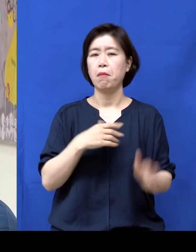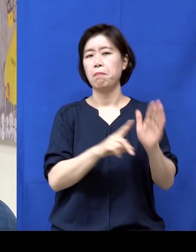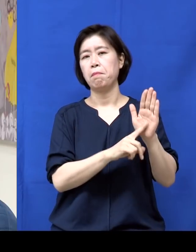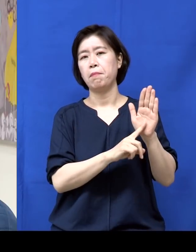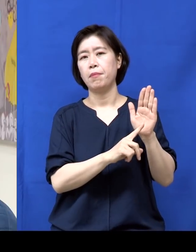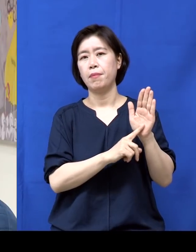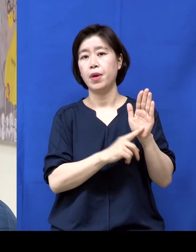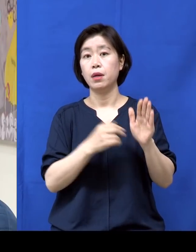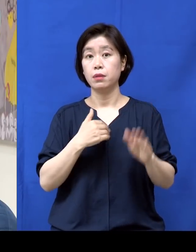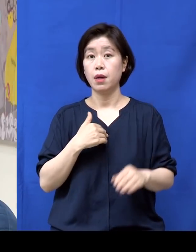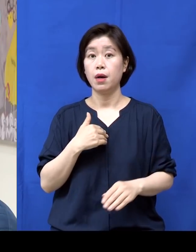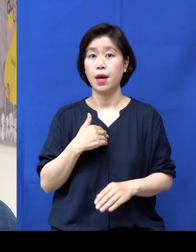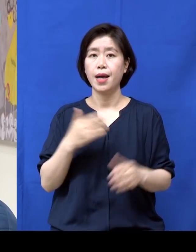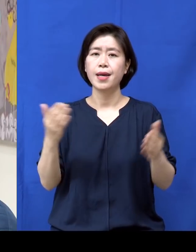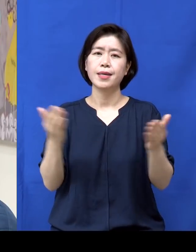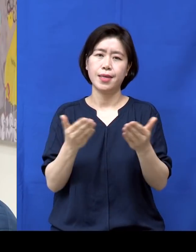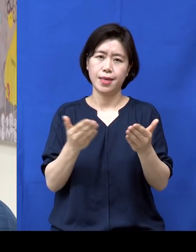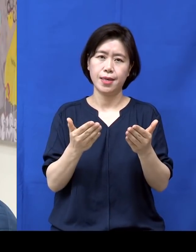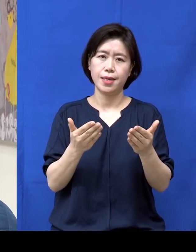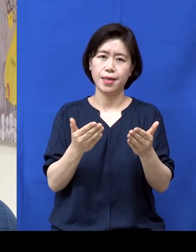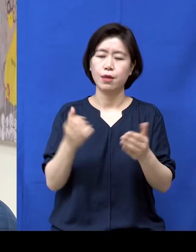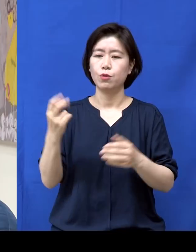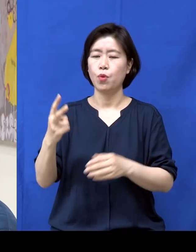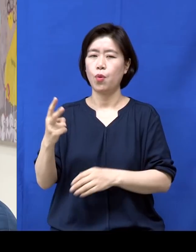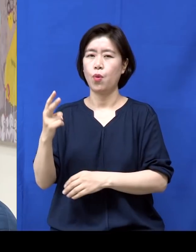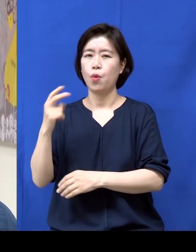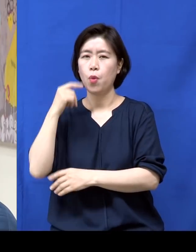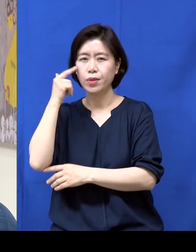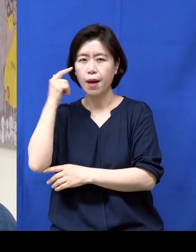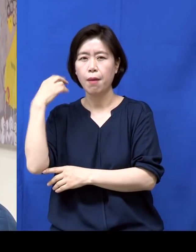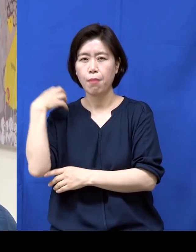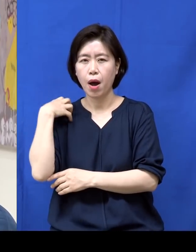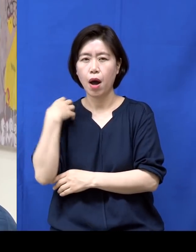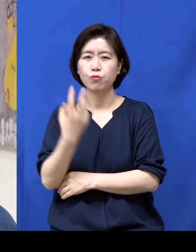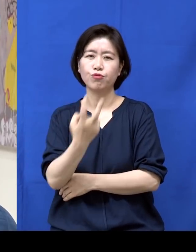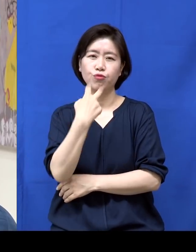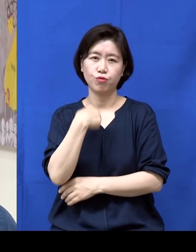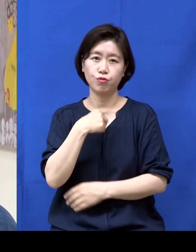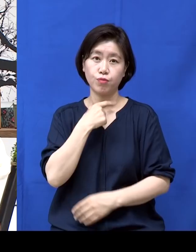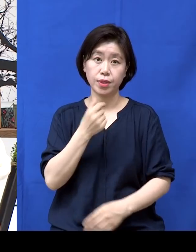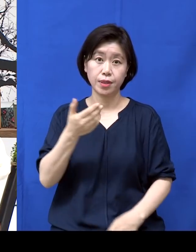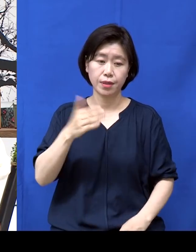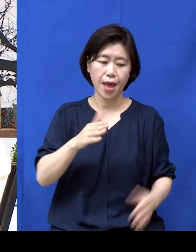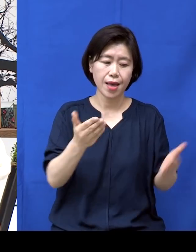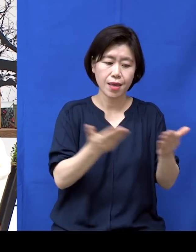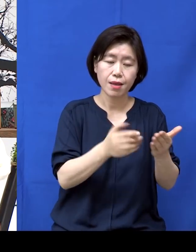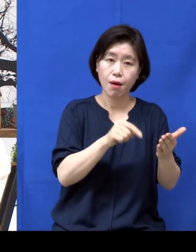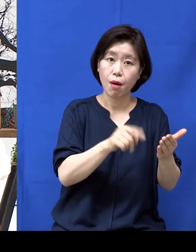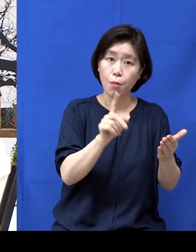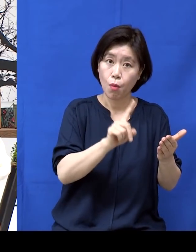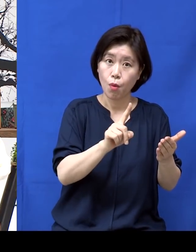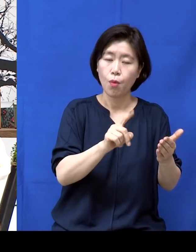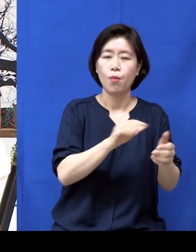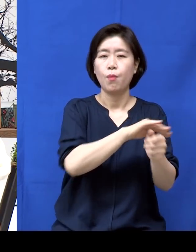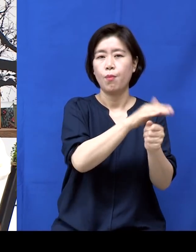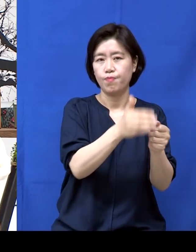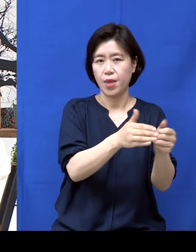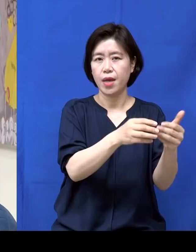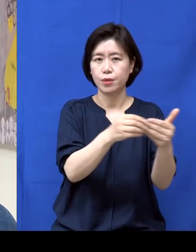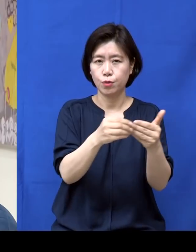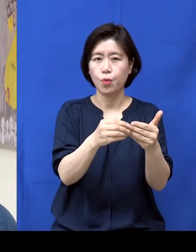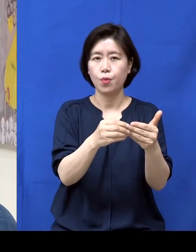네. 소위 말하는 이중직을 하면서 목회를 할 건데 특별히 장례 지도사를 할 거다. 네. 그 얘기를 막